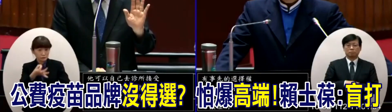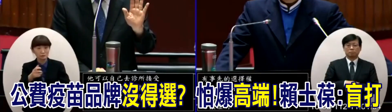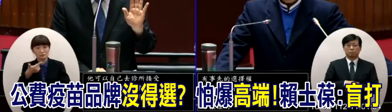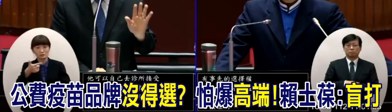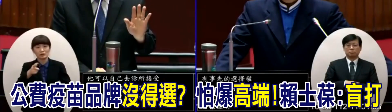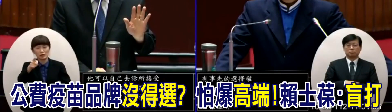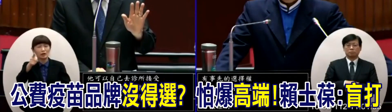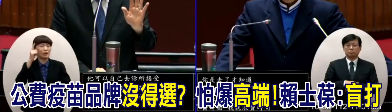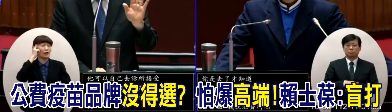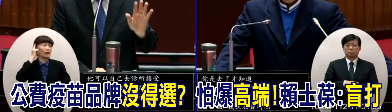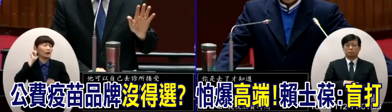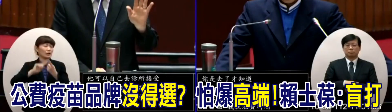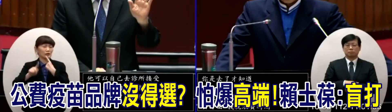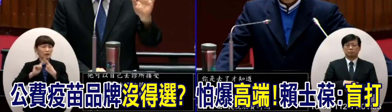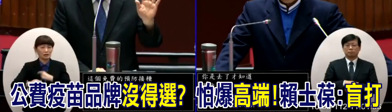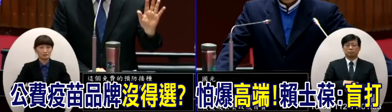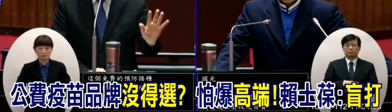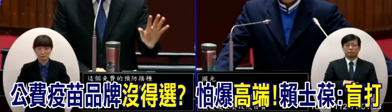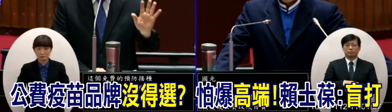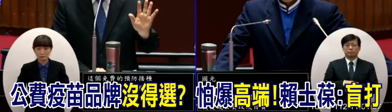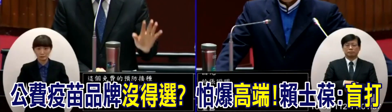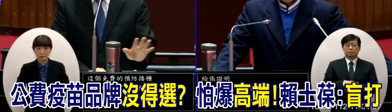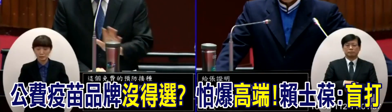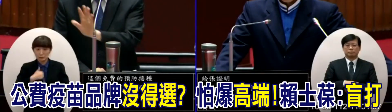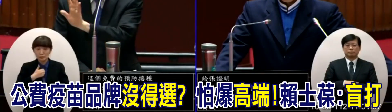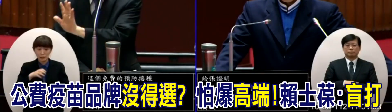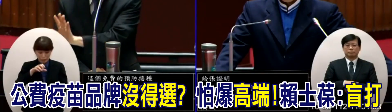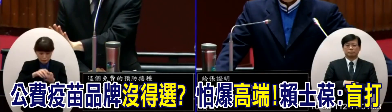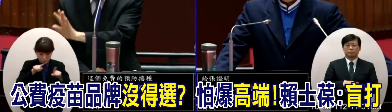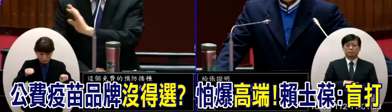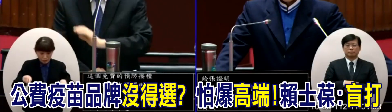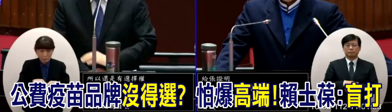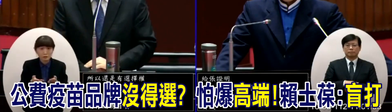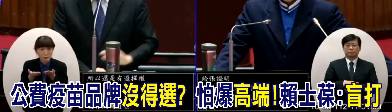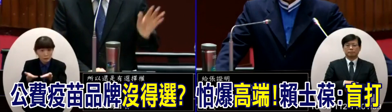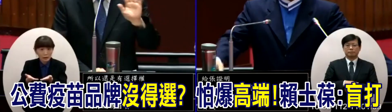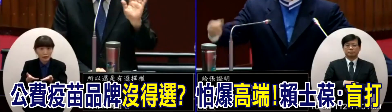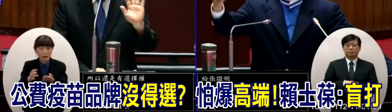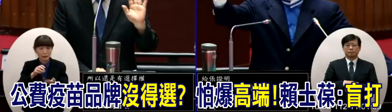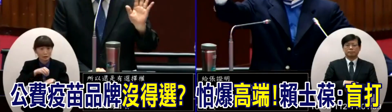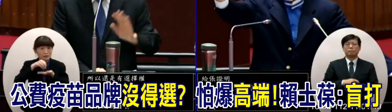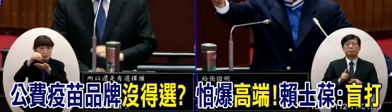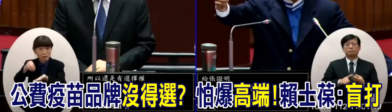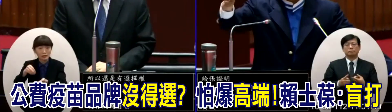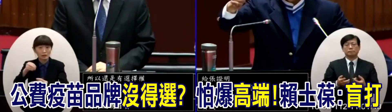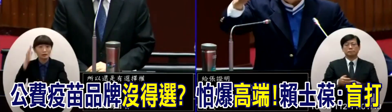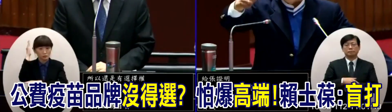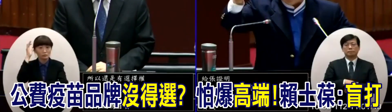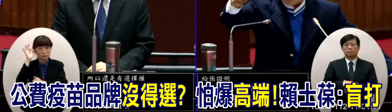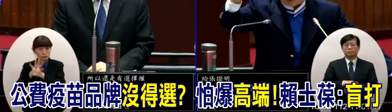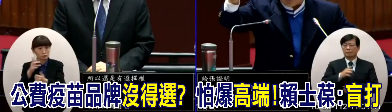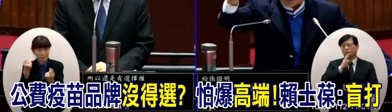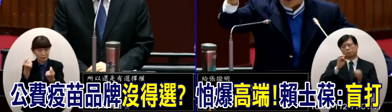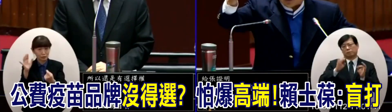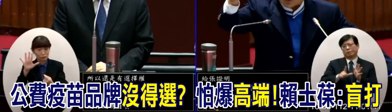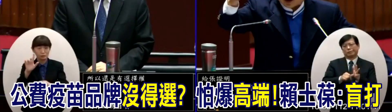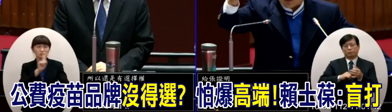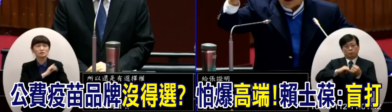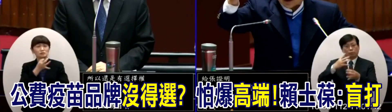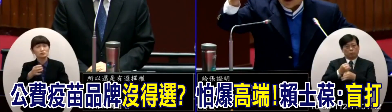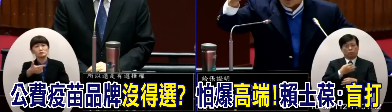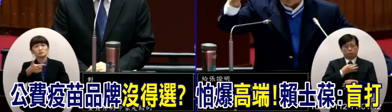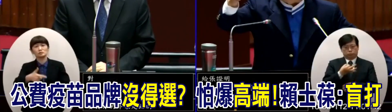你的印象是错的。实际上，他拿了这一张单子，他仍然是公费，不是自费。 但是要挂号费